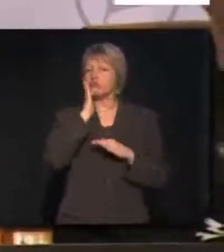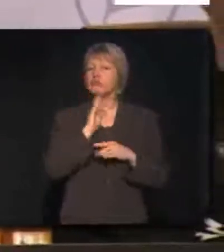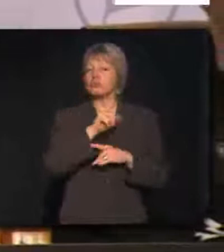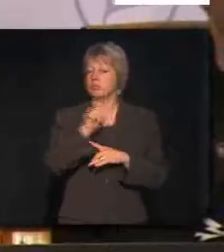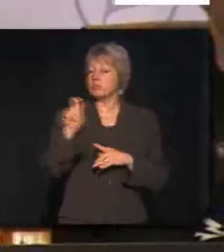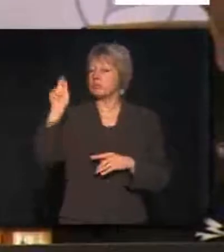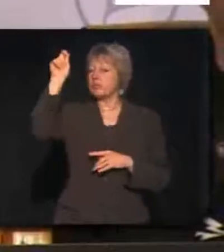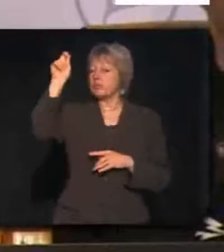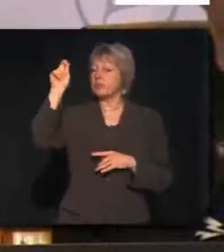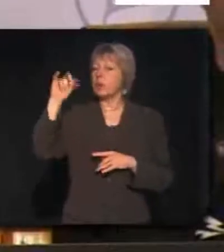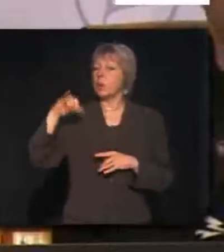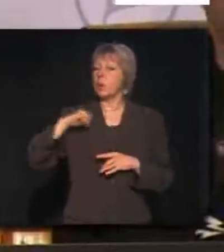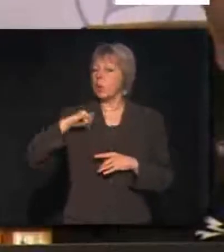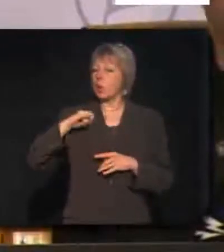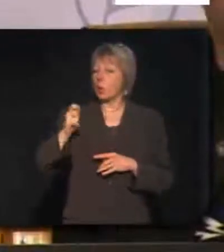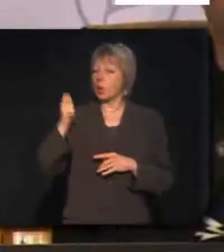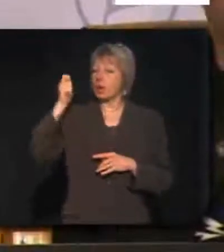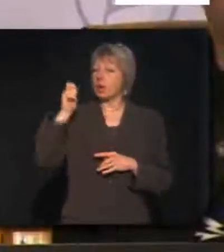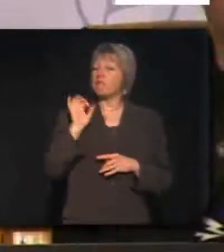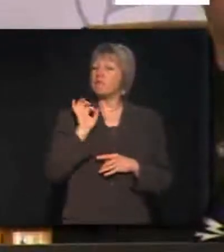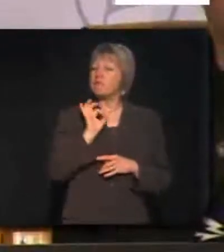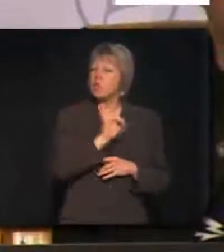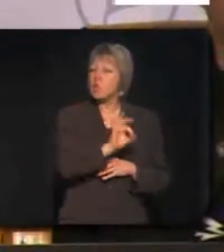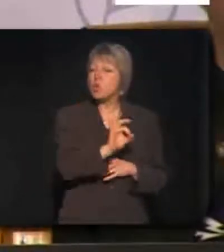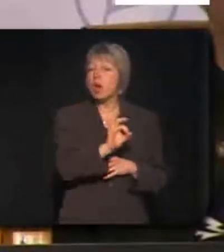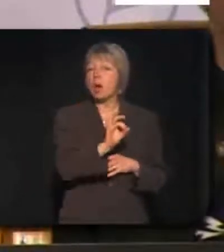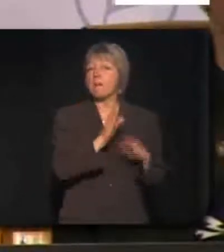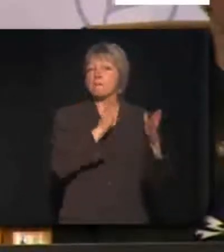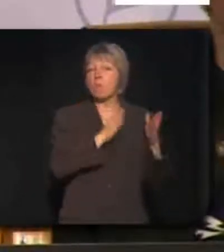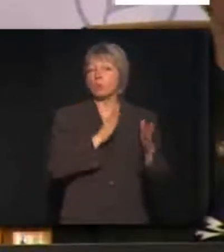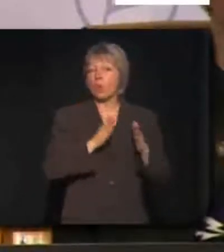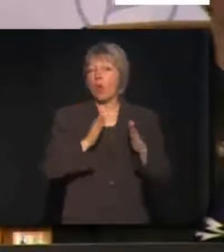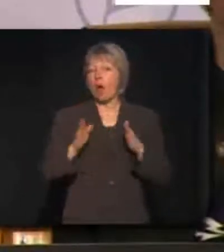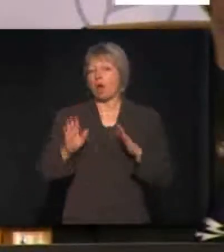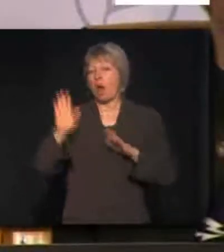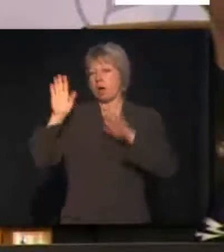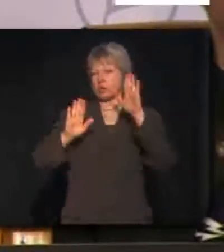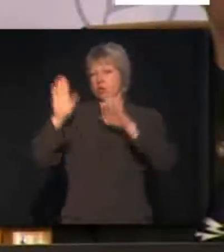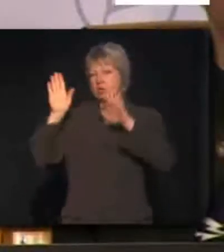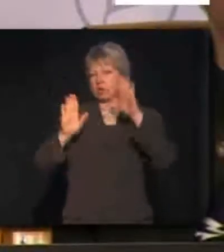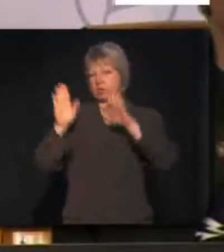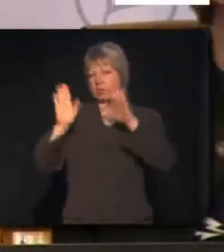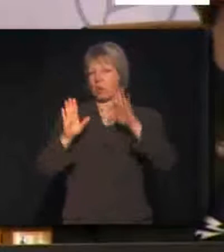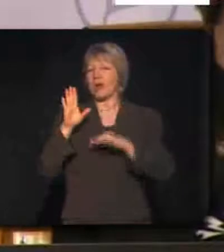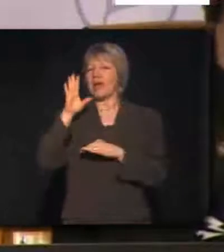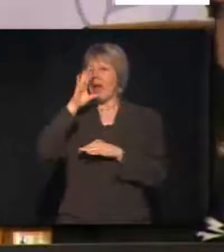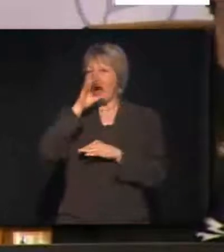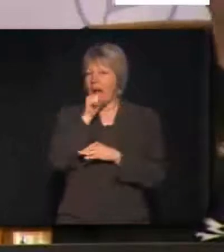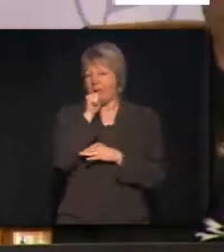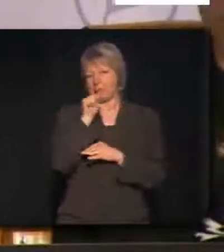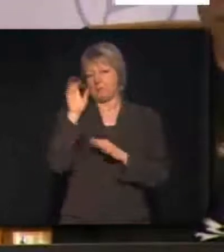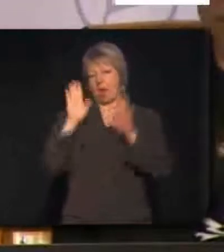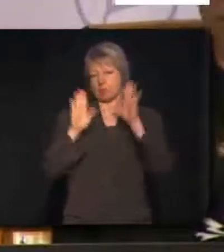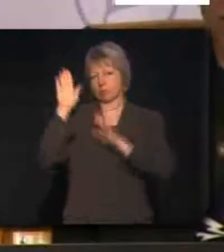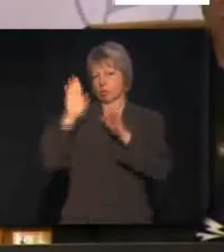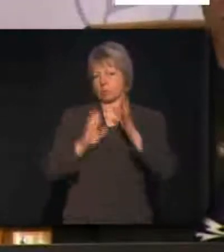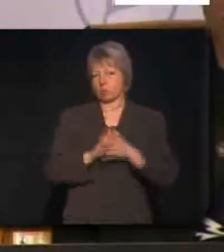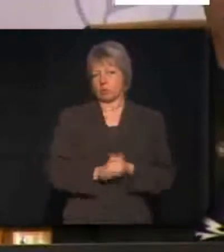grün für modulare Abstimmung in der geheimen Abstimmung